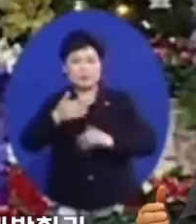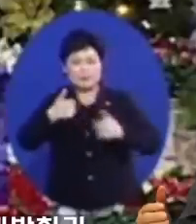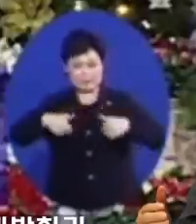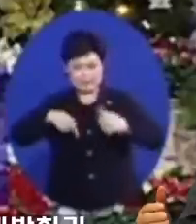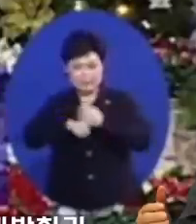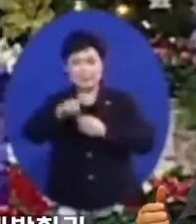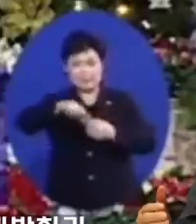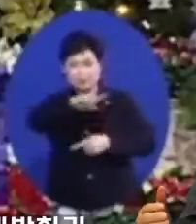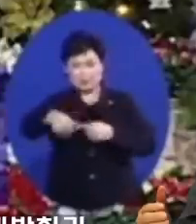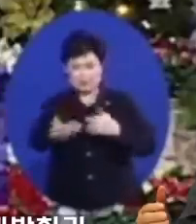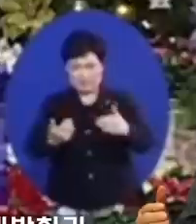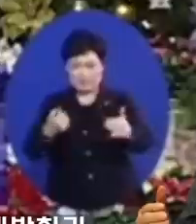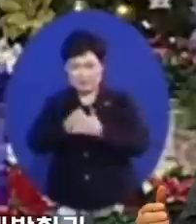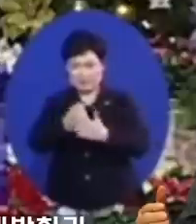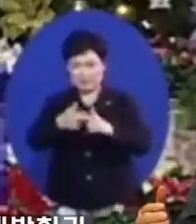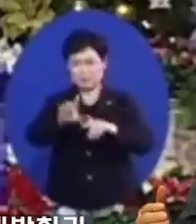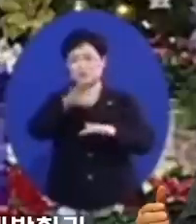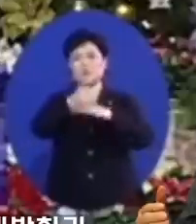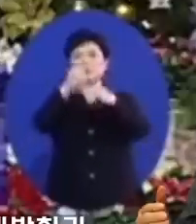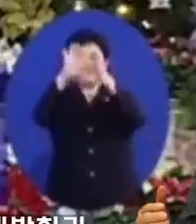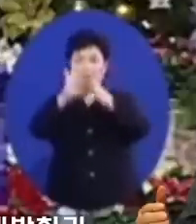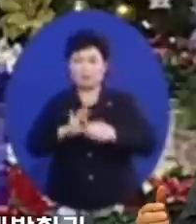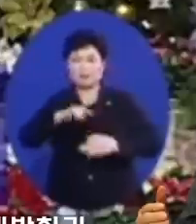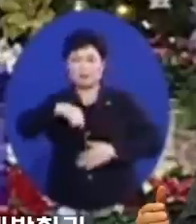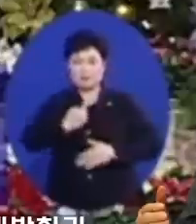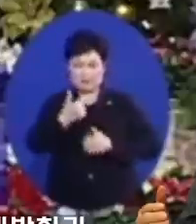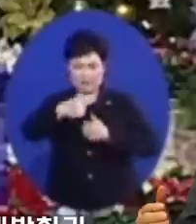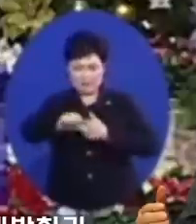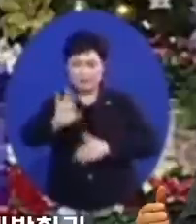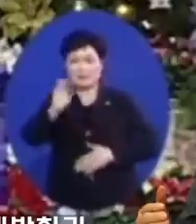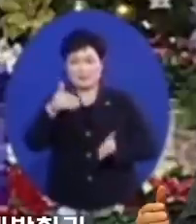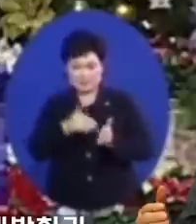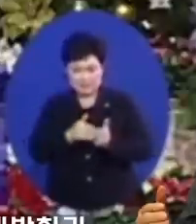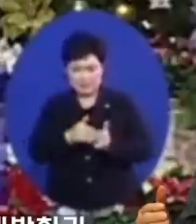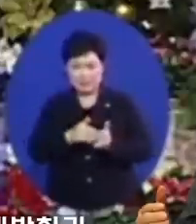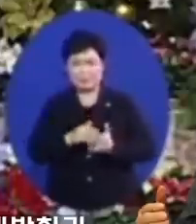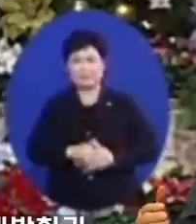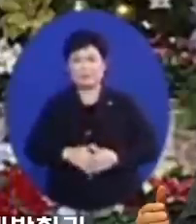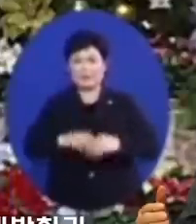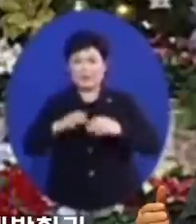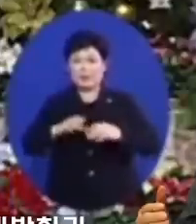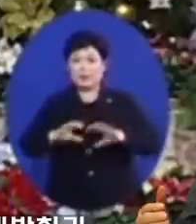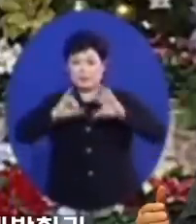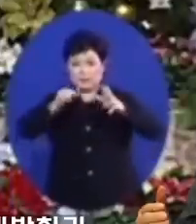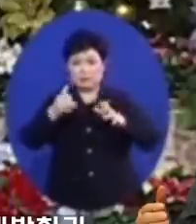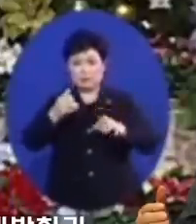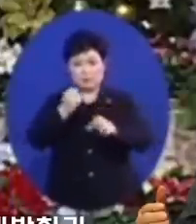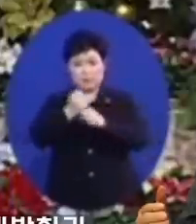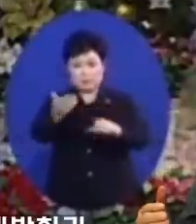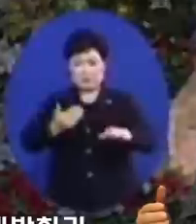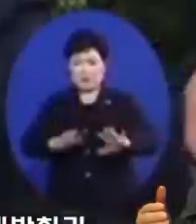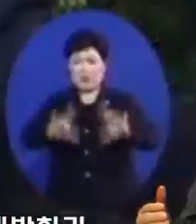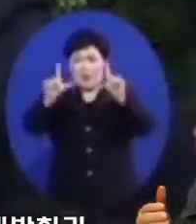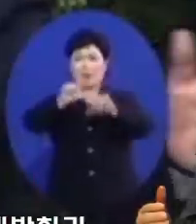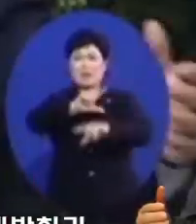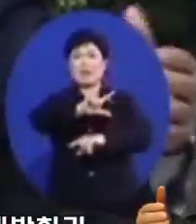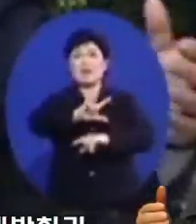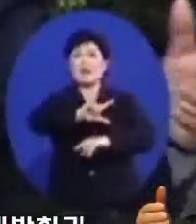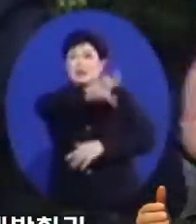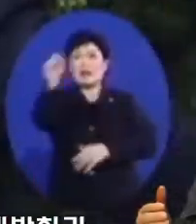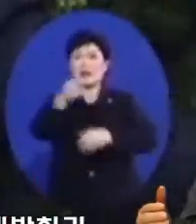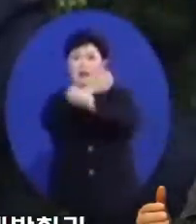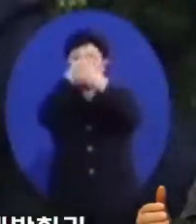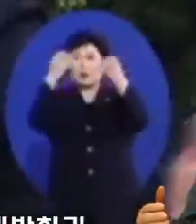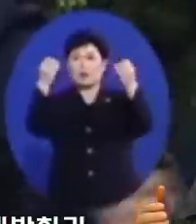우리를 예정하사 예수 그리스도로 말미암아 자기의 아들들이 되게 하셨다. 창세 전에 해와 달과 별 하늘과 땅이